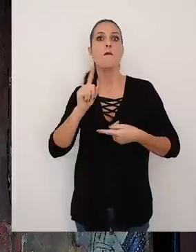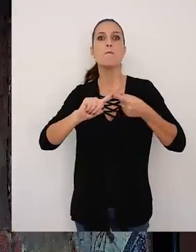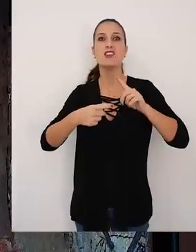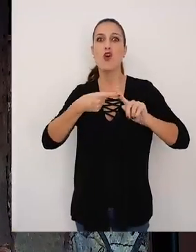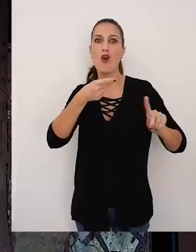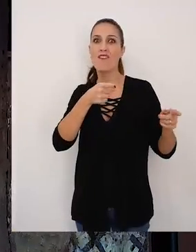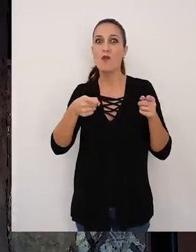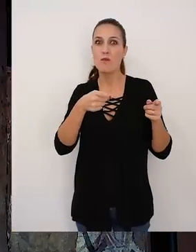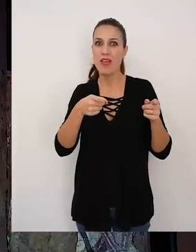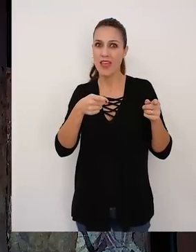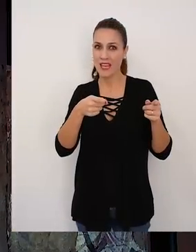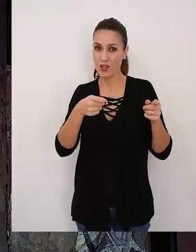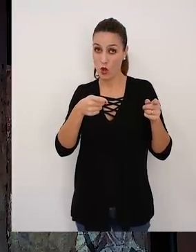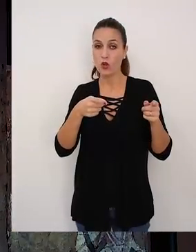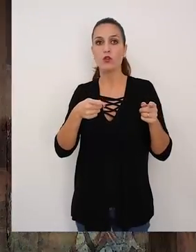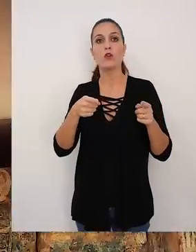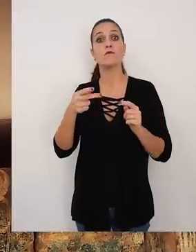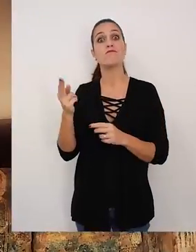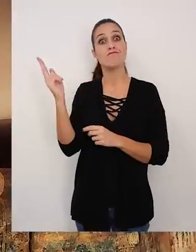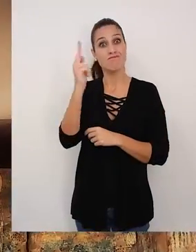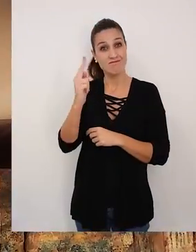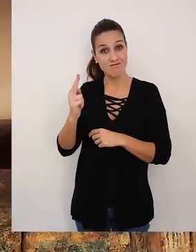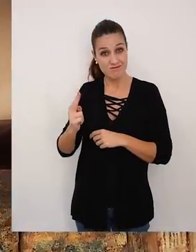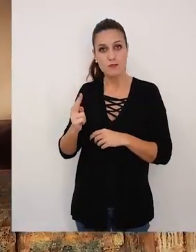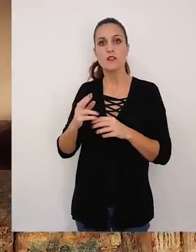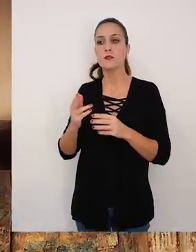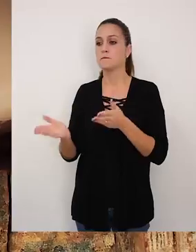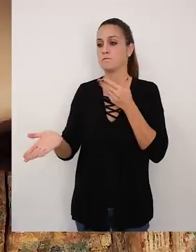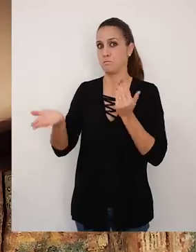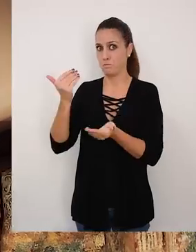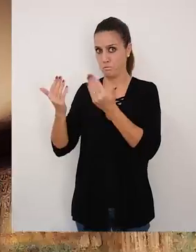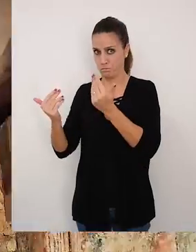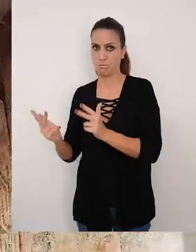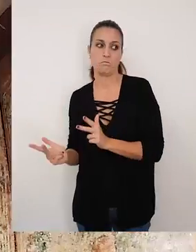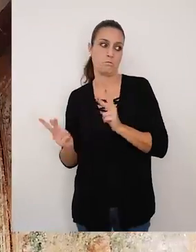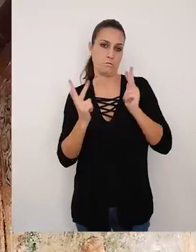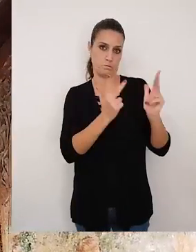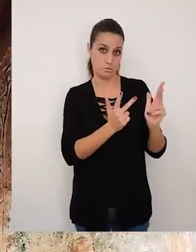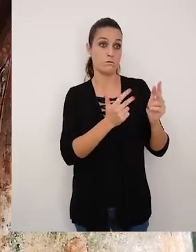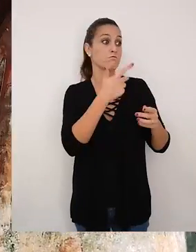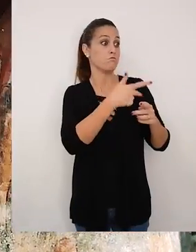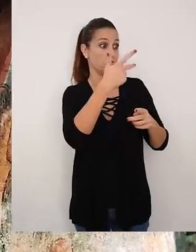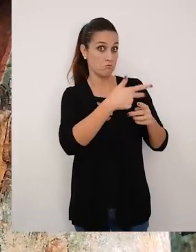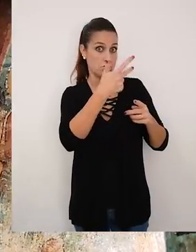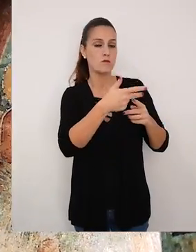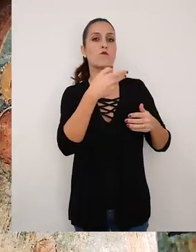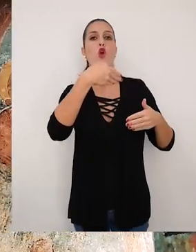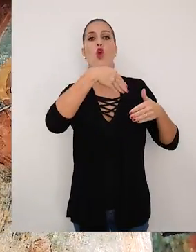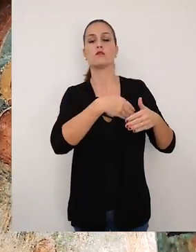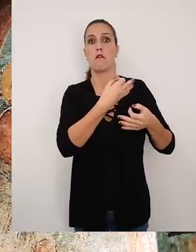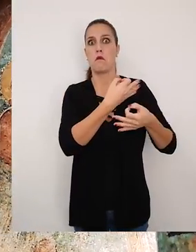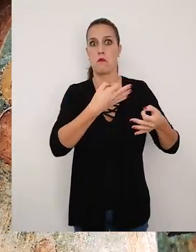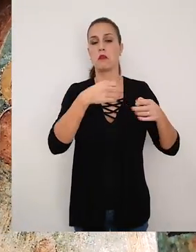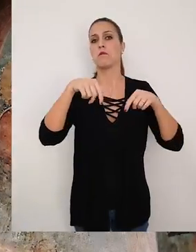Pertanto gli affreschi vennero asportati per consentirne il restauro e la giusta conservazione, ed oggi sono fruibili presso il Museo